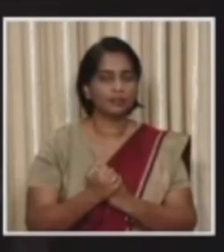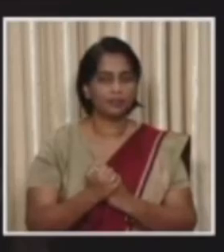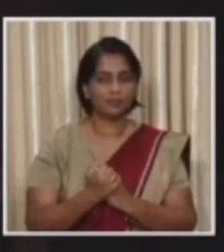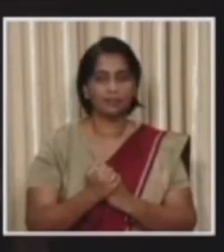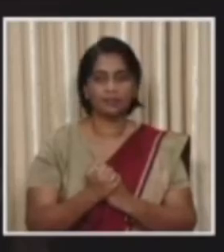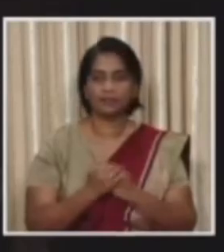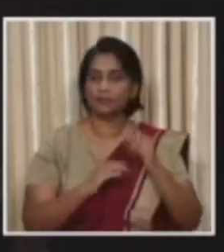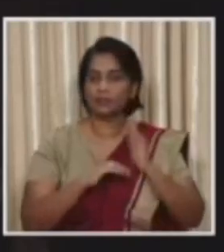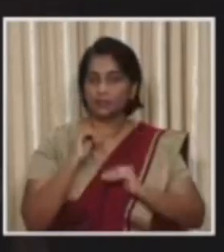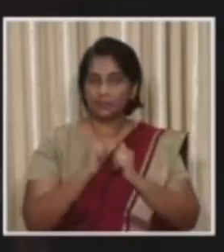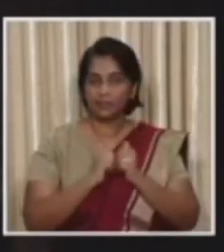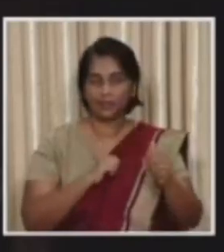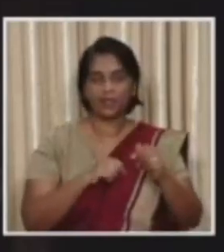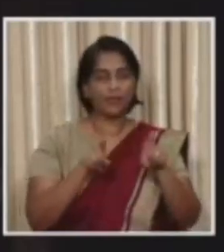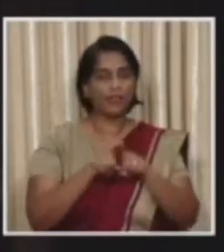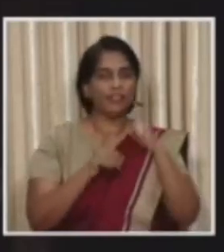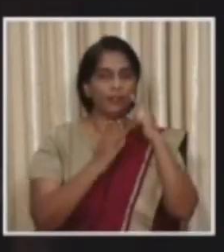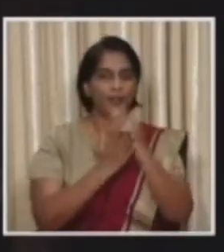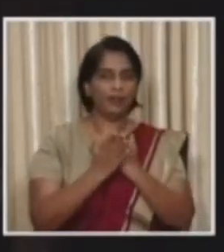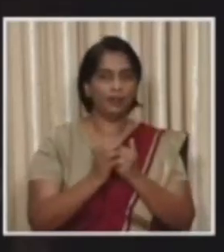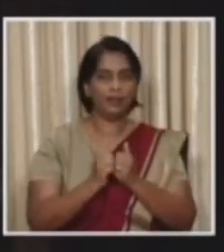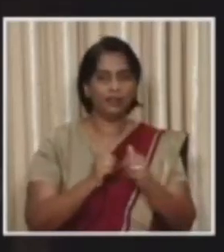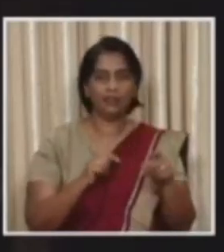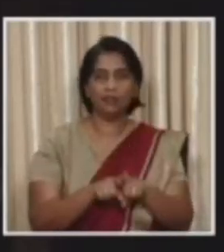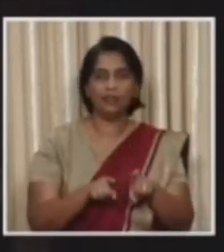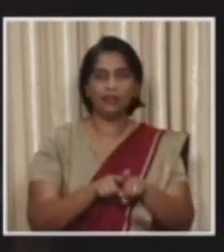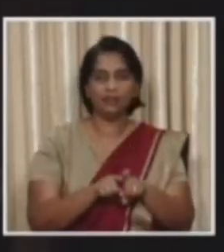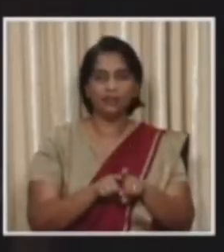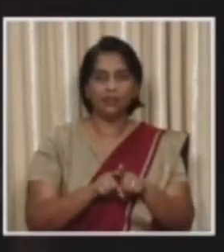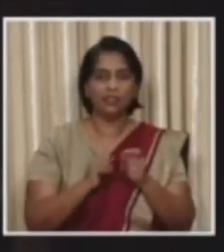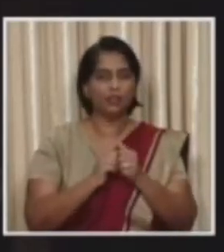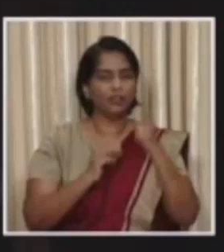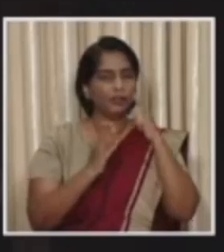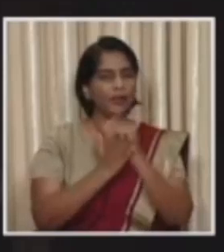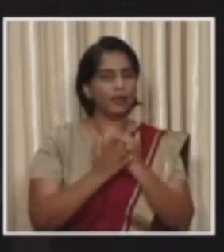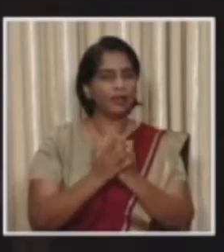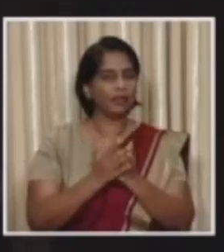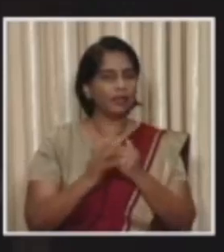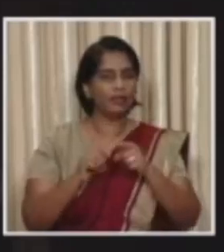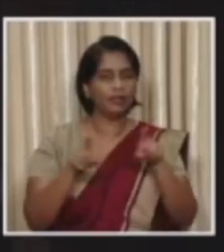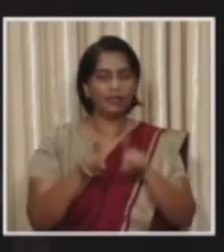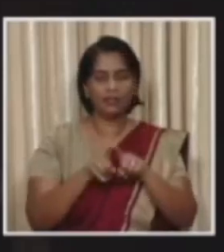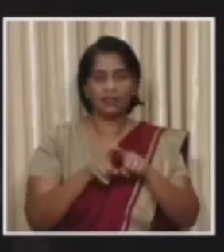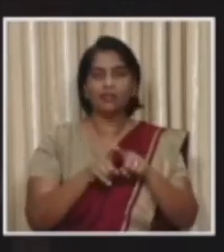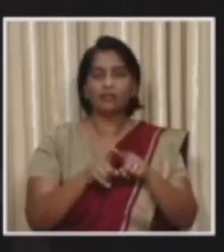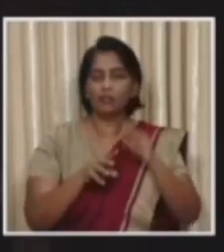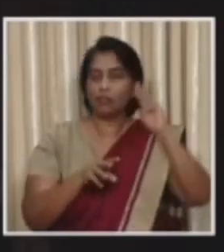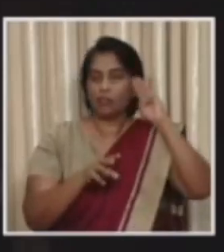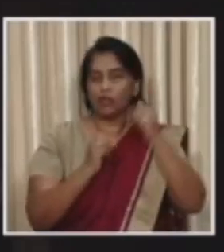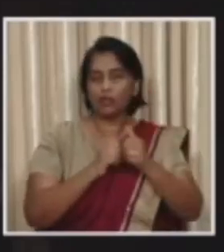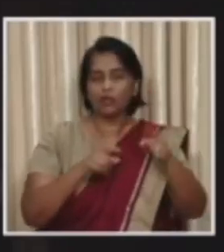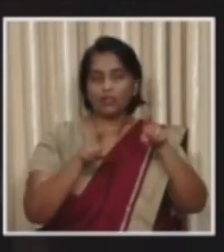ගැනීමේ ක්‍රමවේදය නවත්තන්න පුළුවන් මේ වගේ ස්වාධීන ආයතනයකින් Taman දෙන පොරොන්දුව මොන